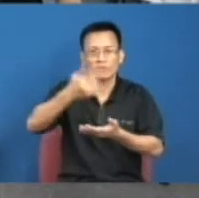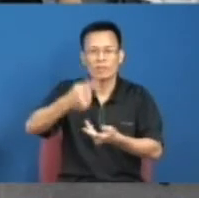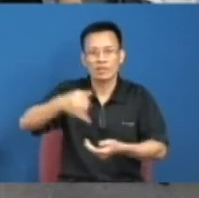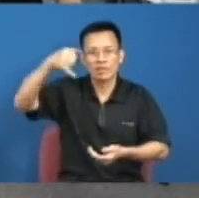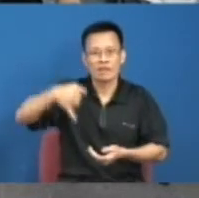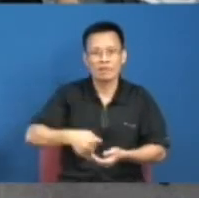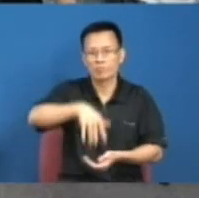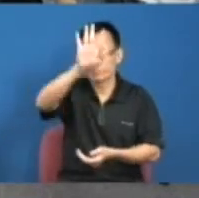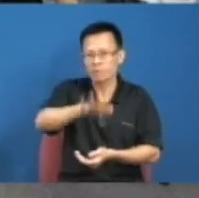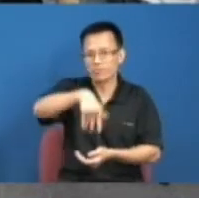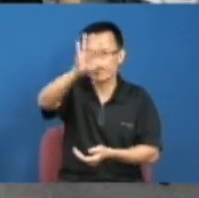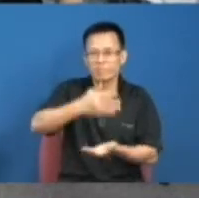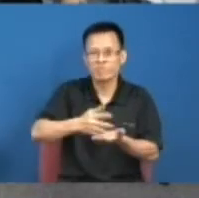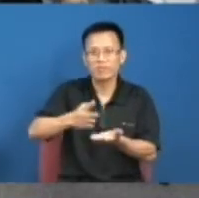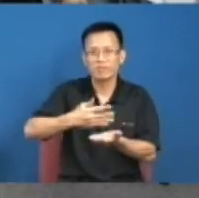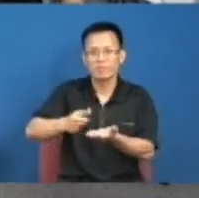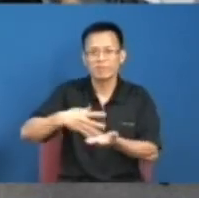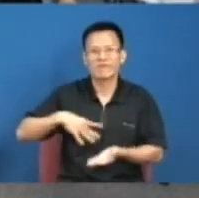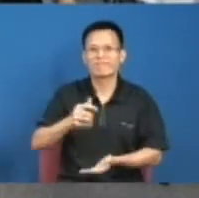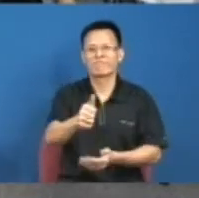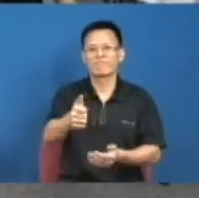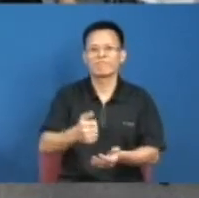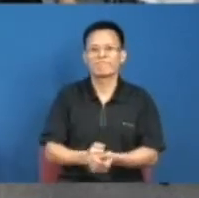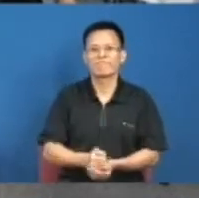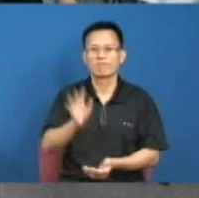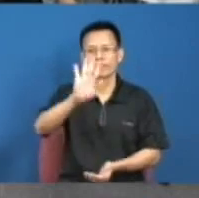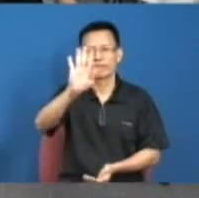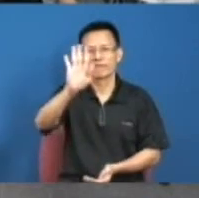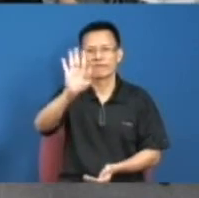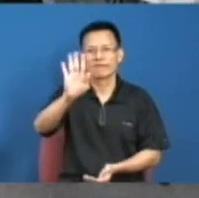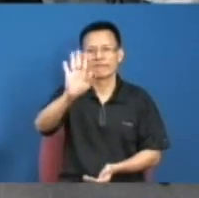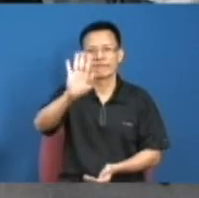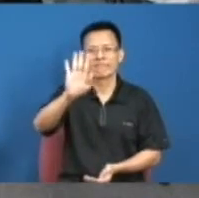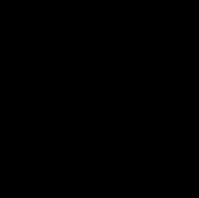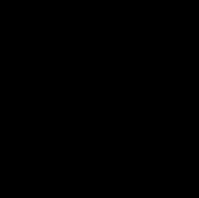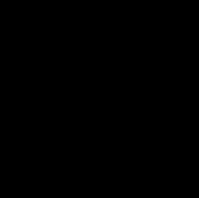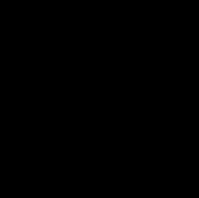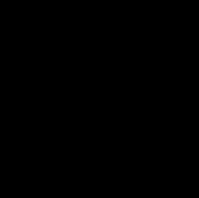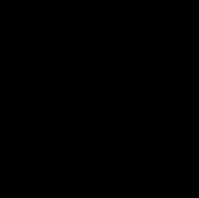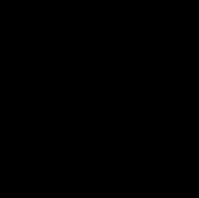講油漆再同大家分享。OK， 好， 多謝讚哥， 多謝 ，thank you，OK， 拜拜。